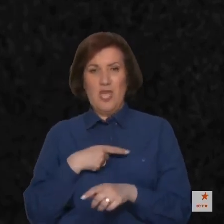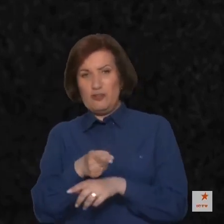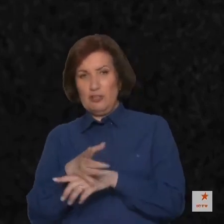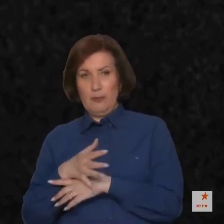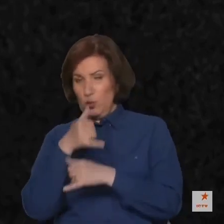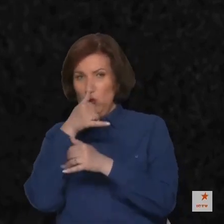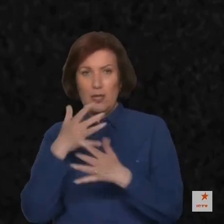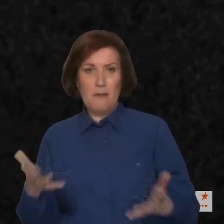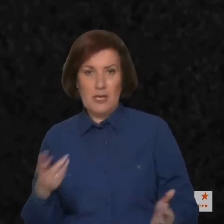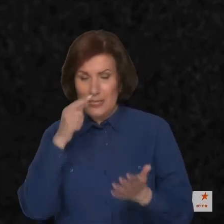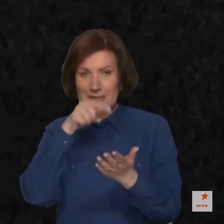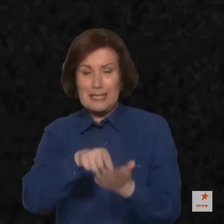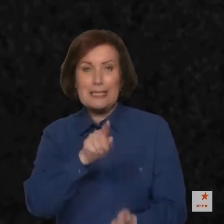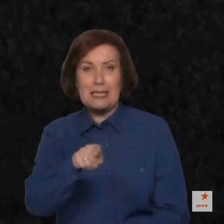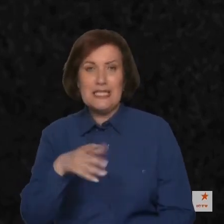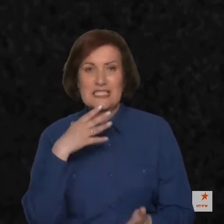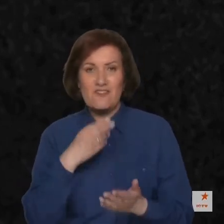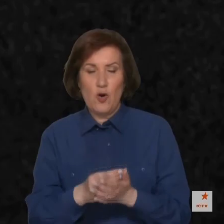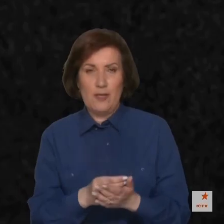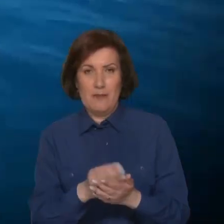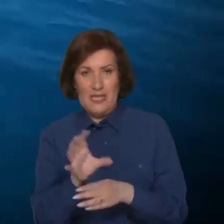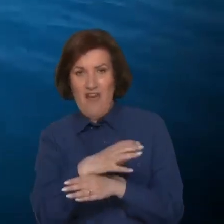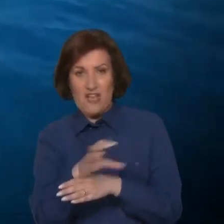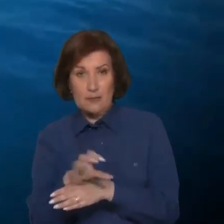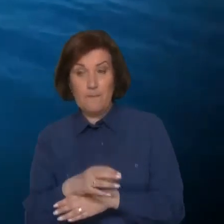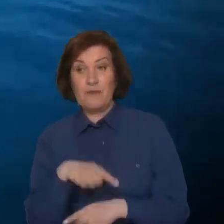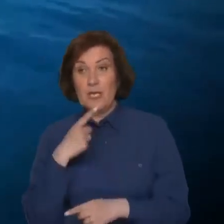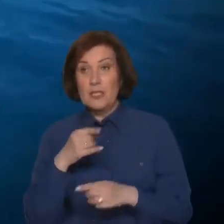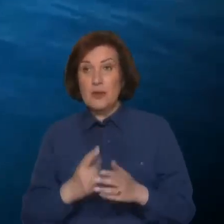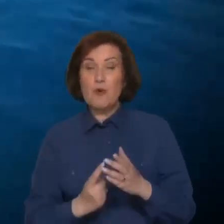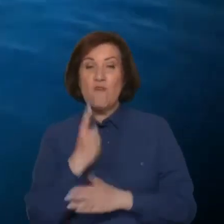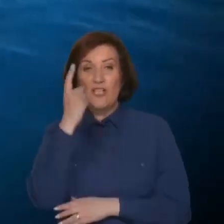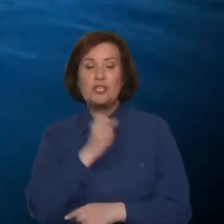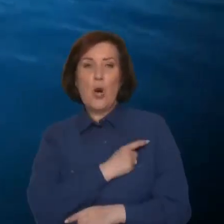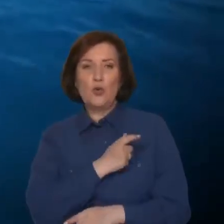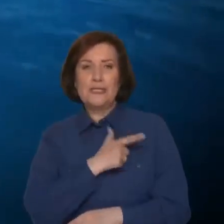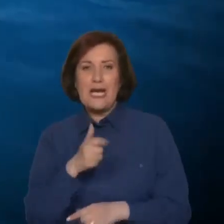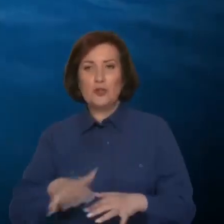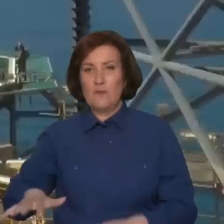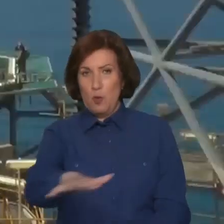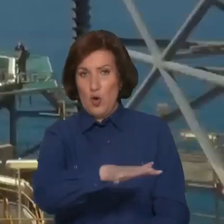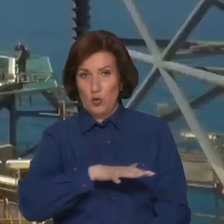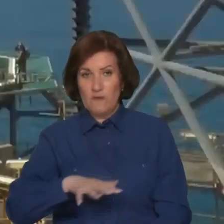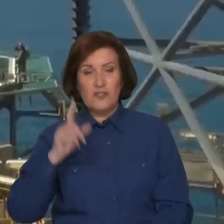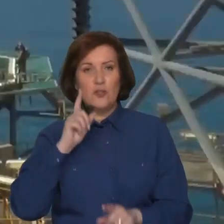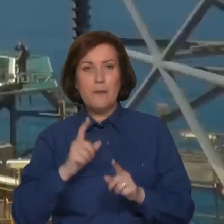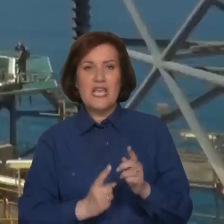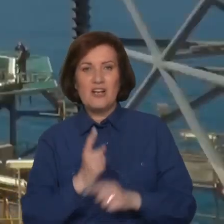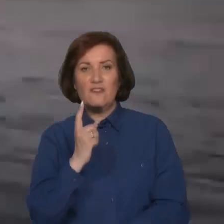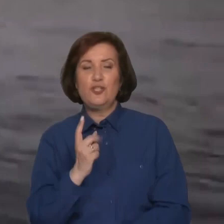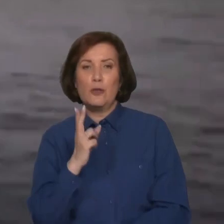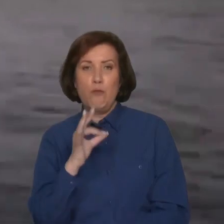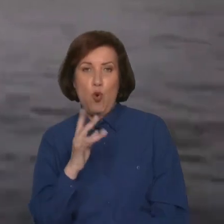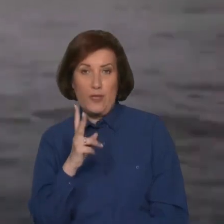не міг дістати їх своїми системами наведення. Йдеться про вежі на Одеському газовому родовищі, відомі як вишки